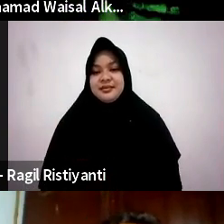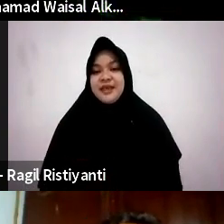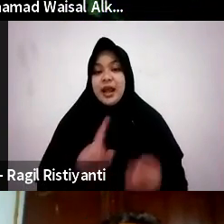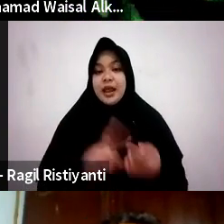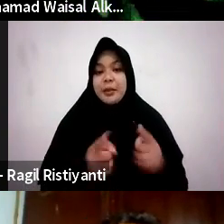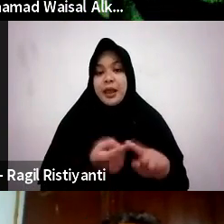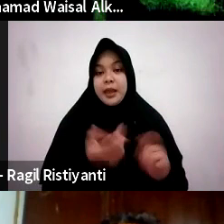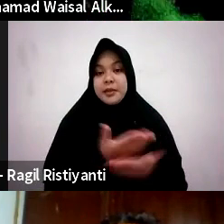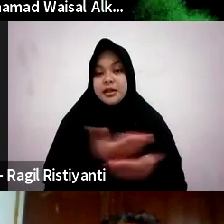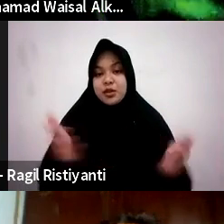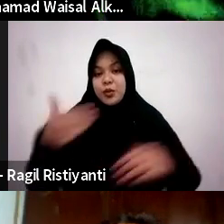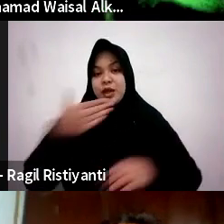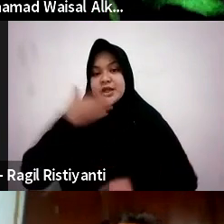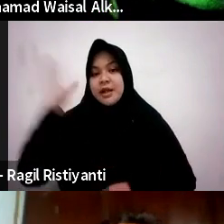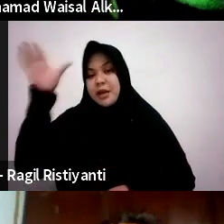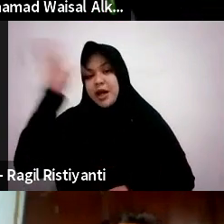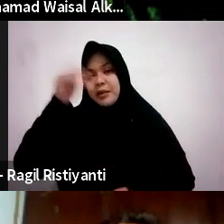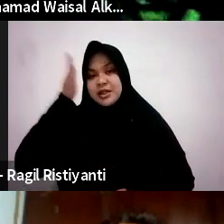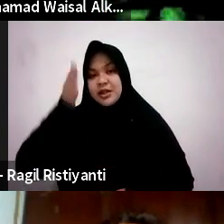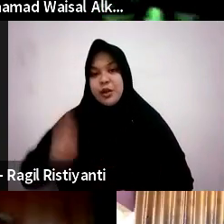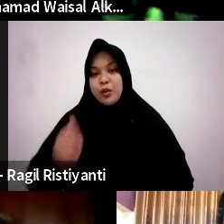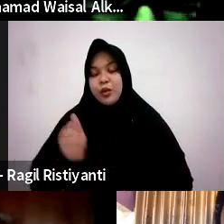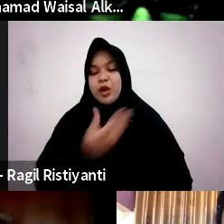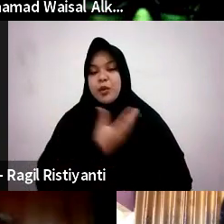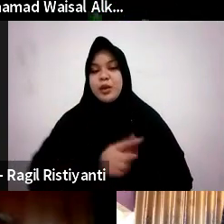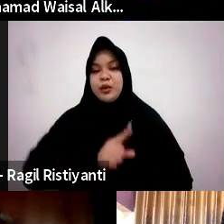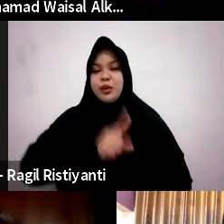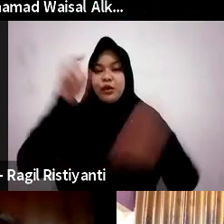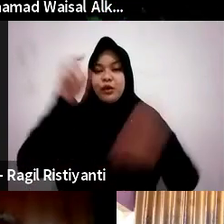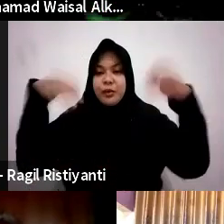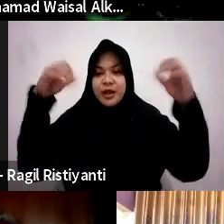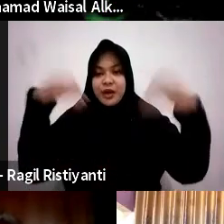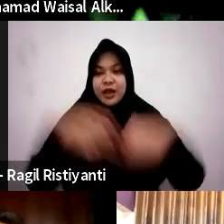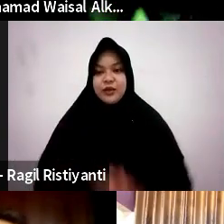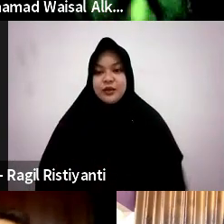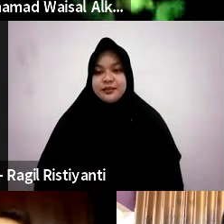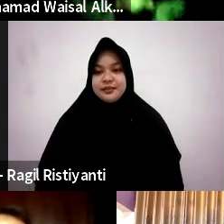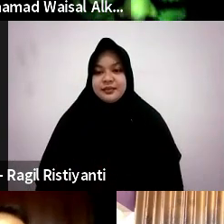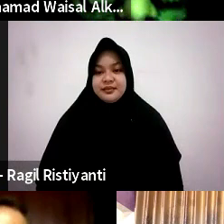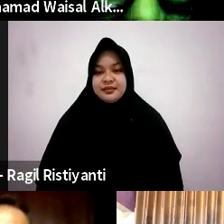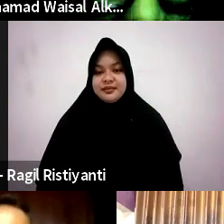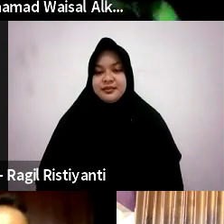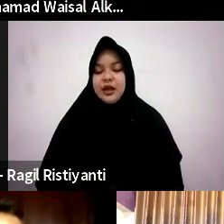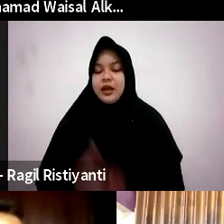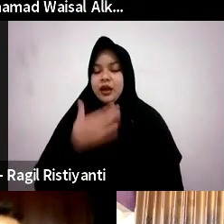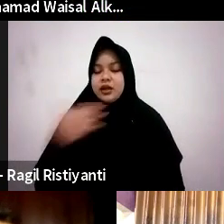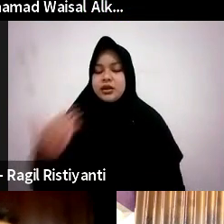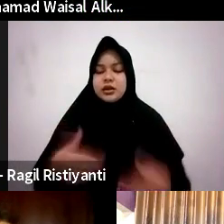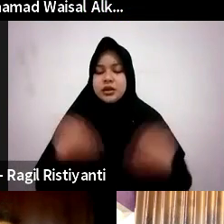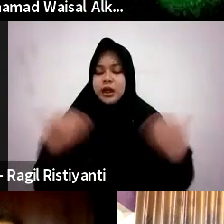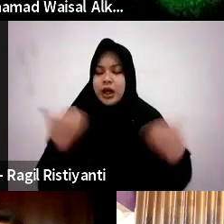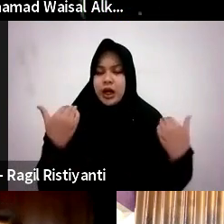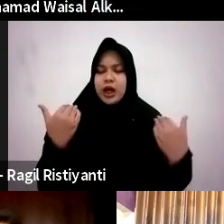semua selamat malam assalamualaikum warahmatullahi wabarakatuh am senang sekali saya diberi kesempatan